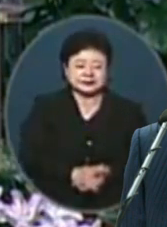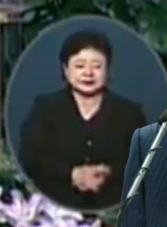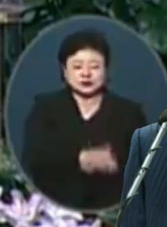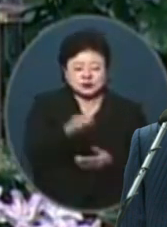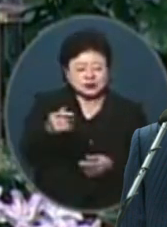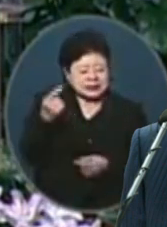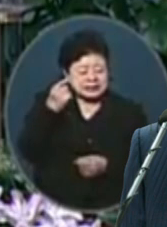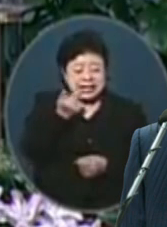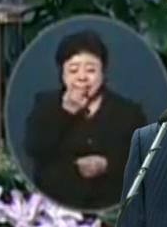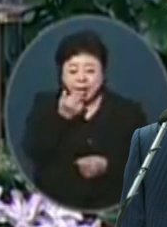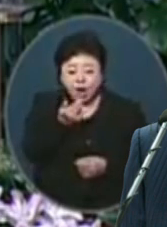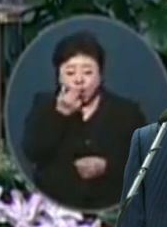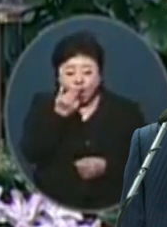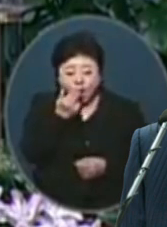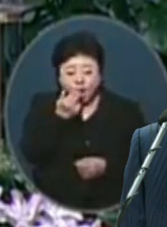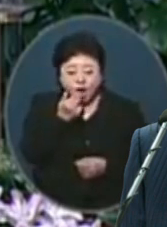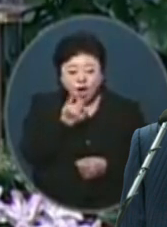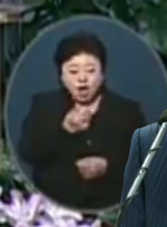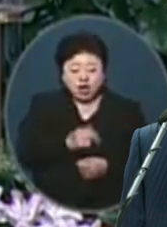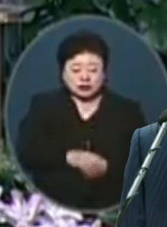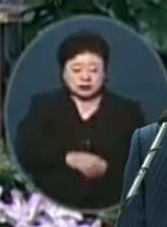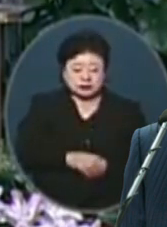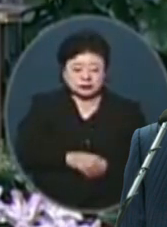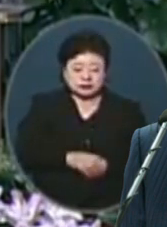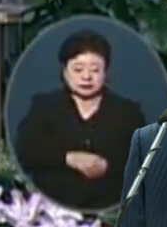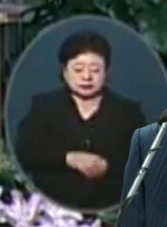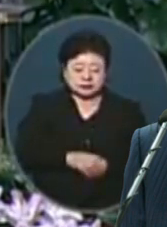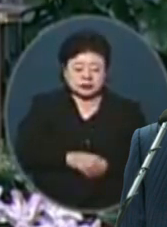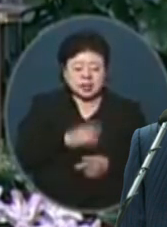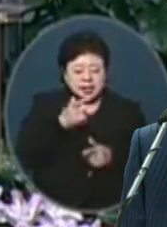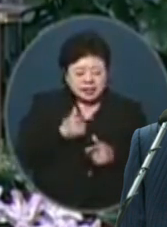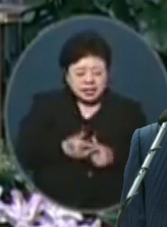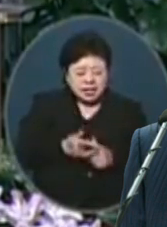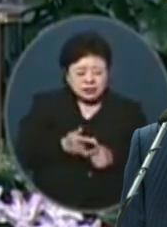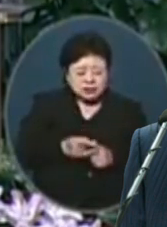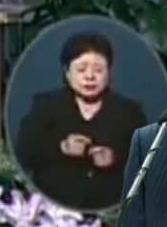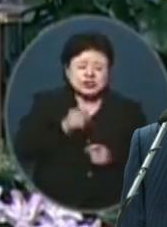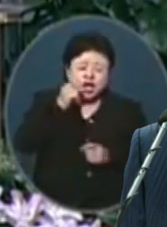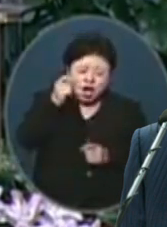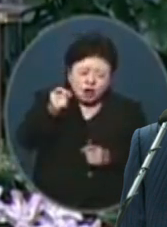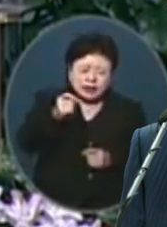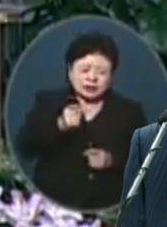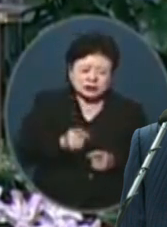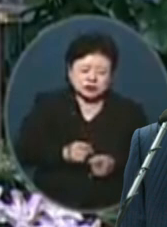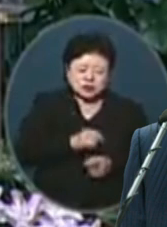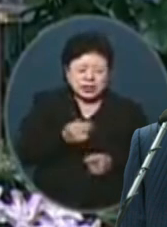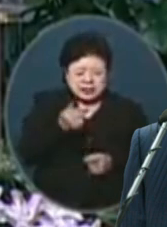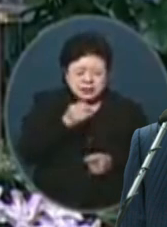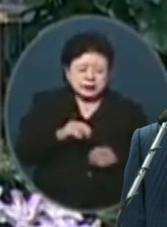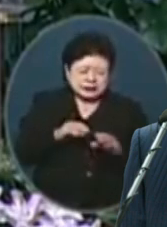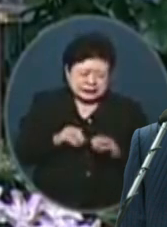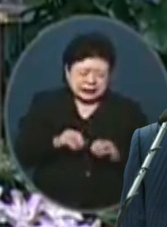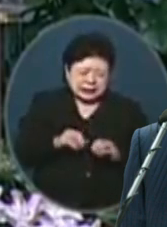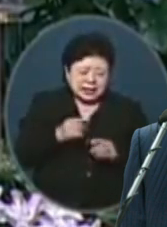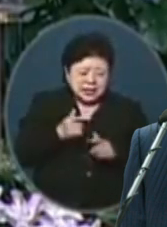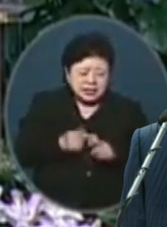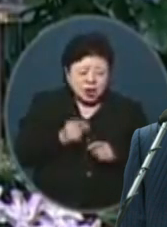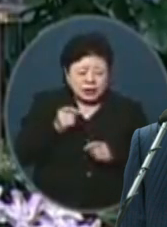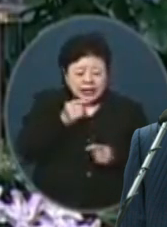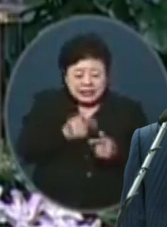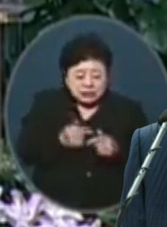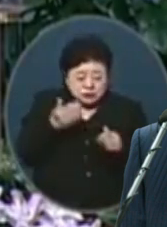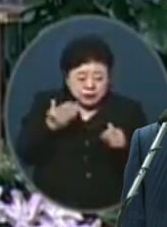우리의 생명은 유한합니다. 그러나 예수님은 영원하십니다. 영원하신 예수님이